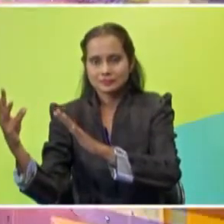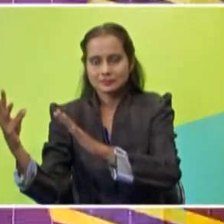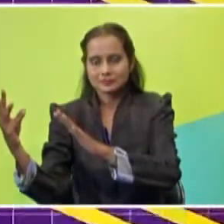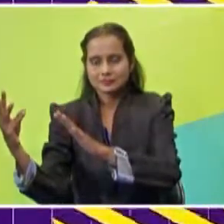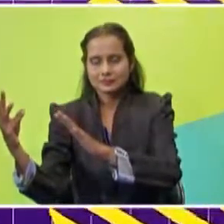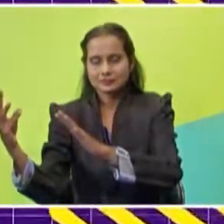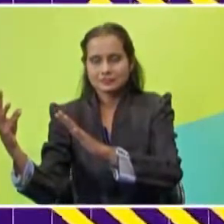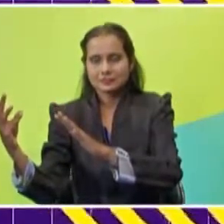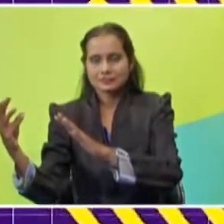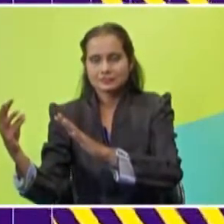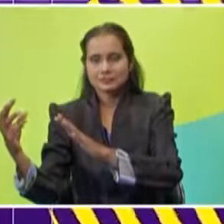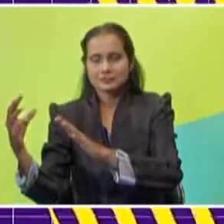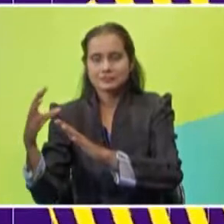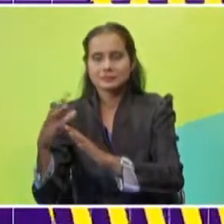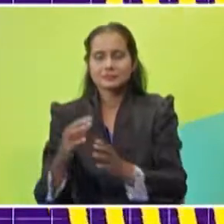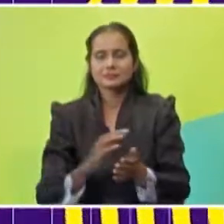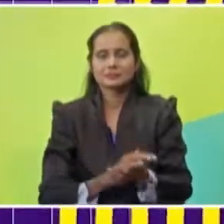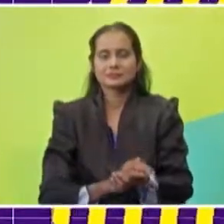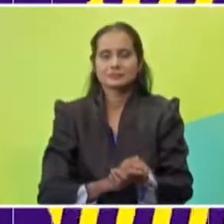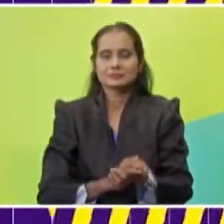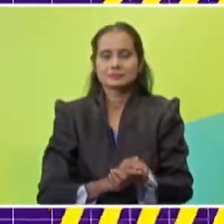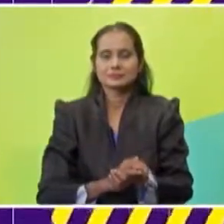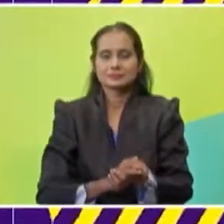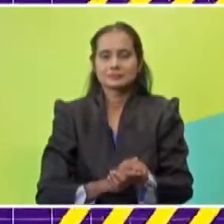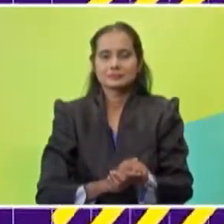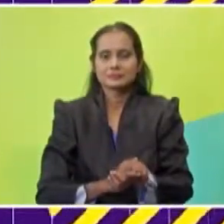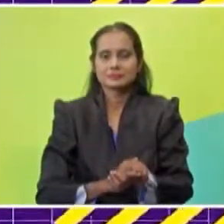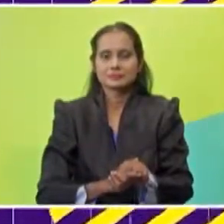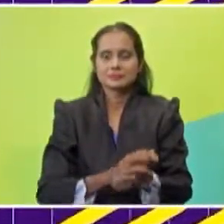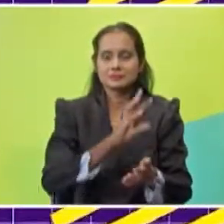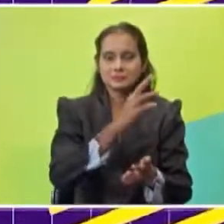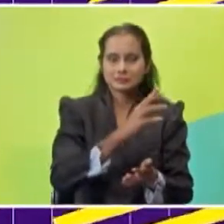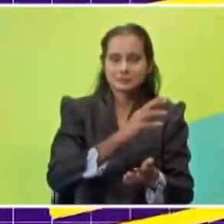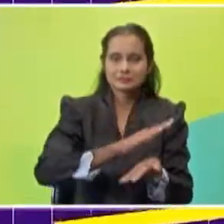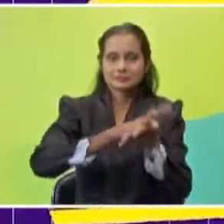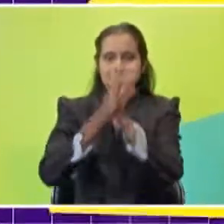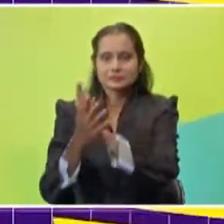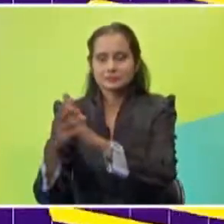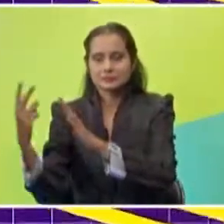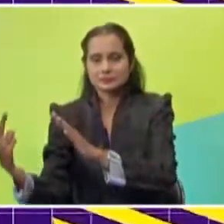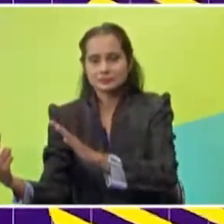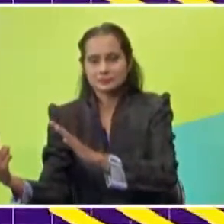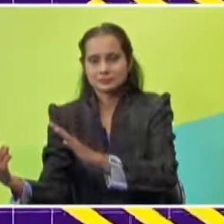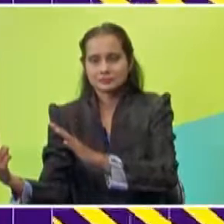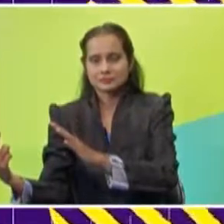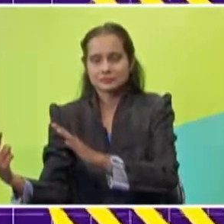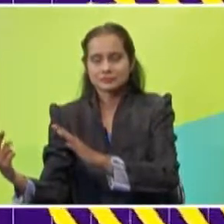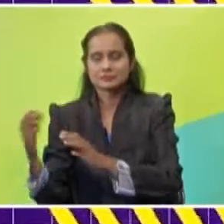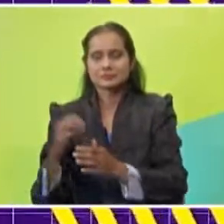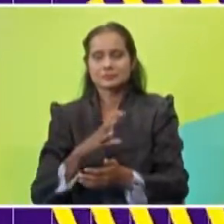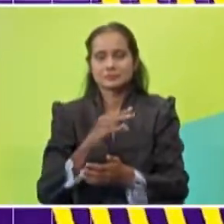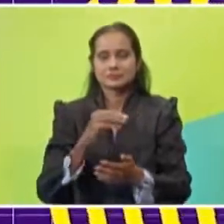sebaliknya dan kita juga murid-murid dapat menukarkan Nomor 16 dan kepada kedua dan sebaliknya